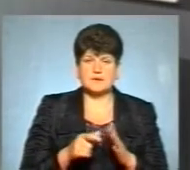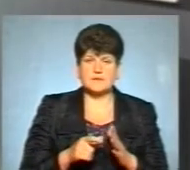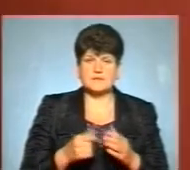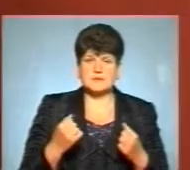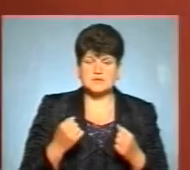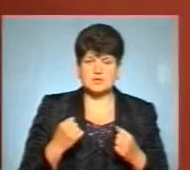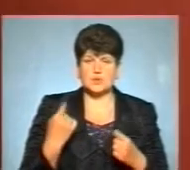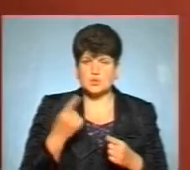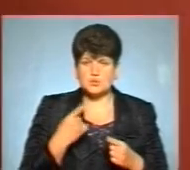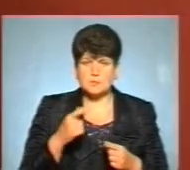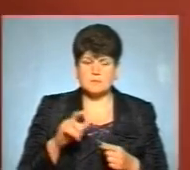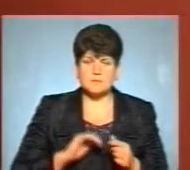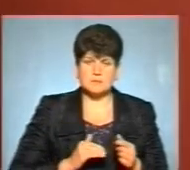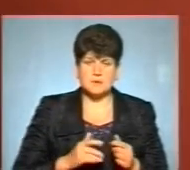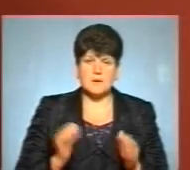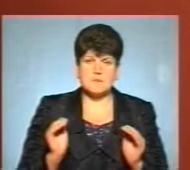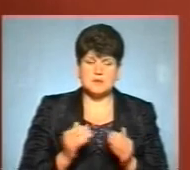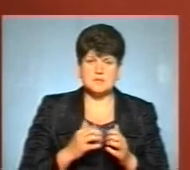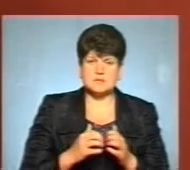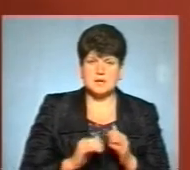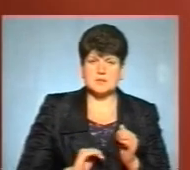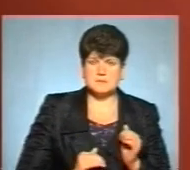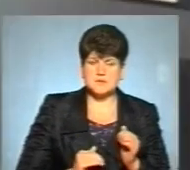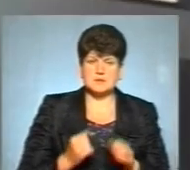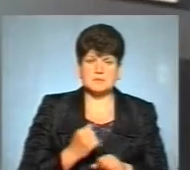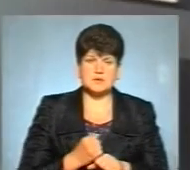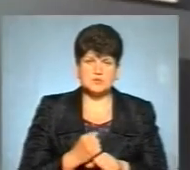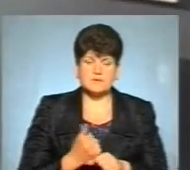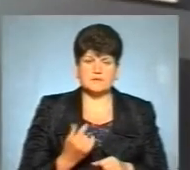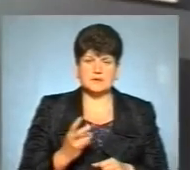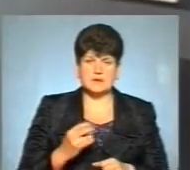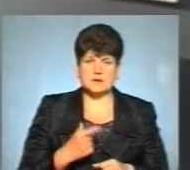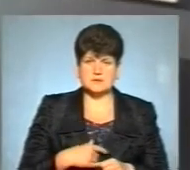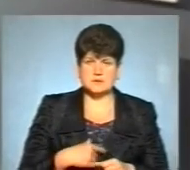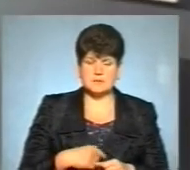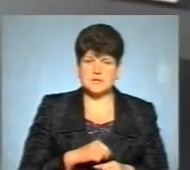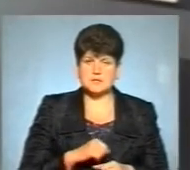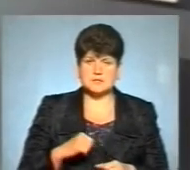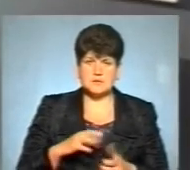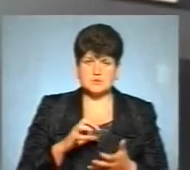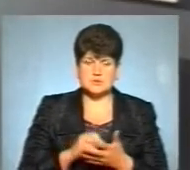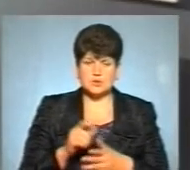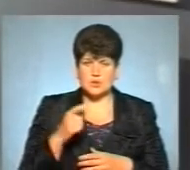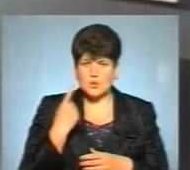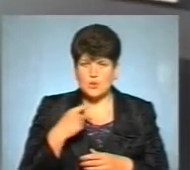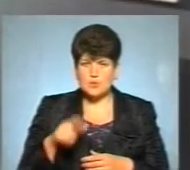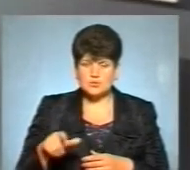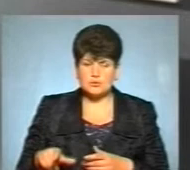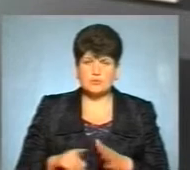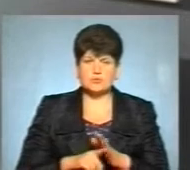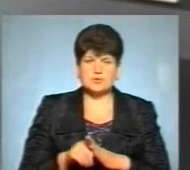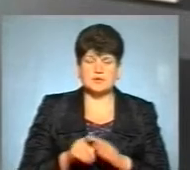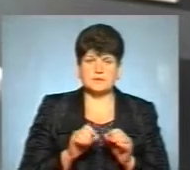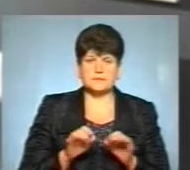особи, підприємці, або малий середній бізнес, який працював на себе, як самозайняті особи, він починає вимиватись в